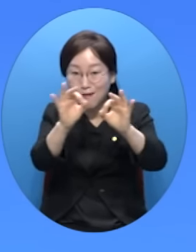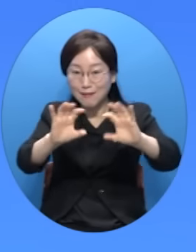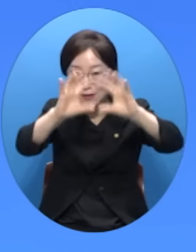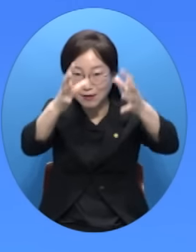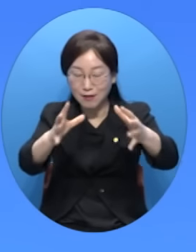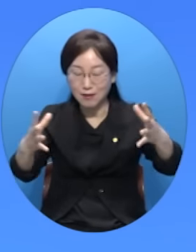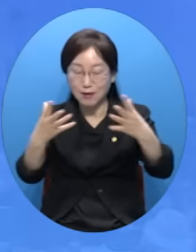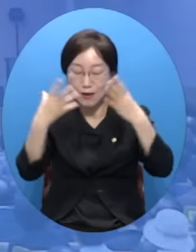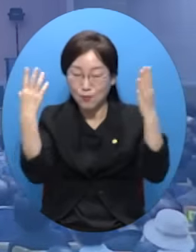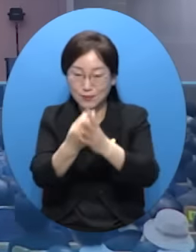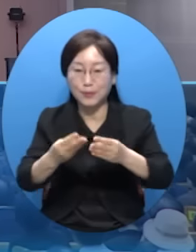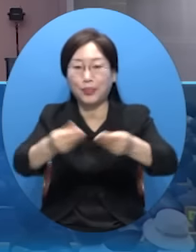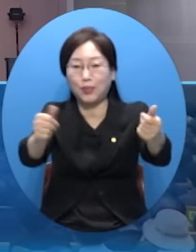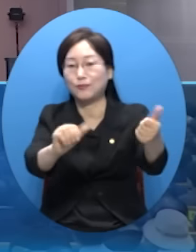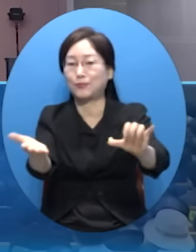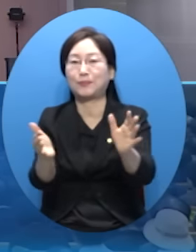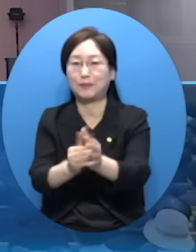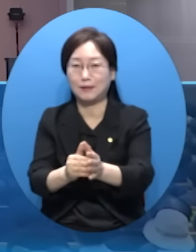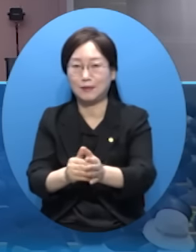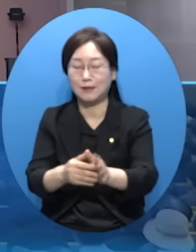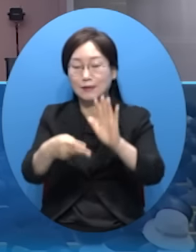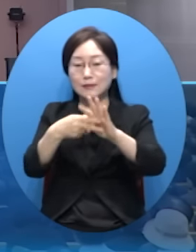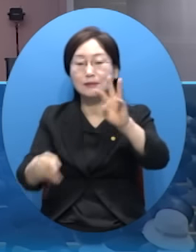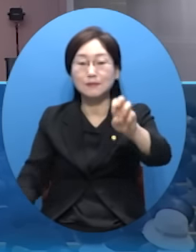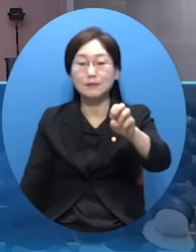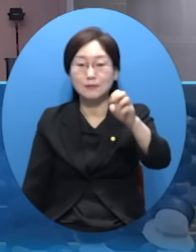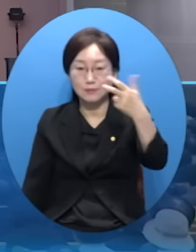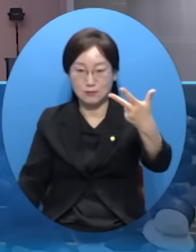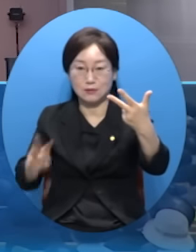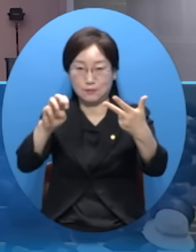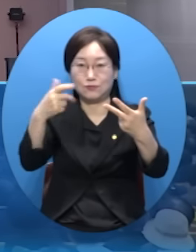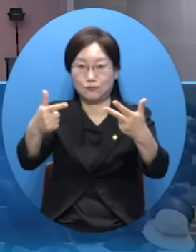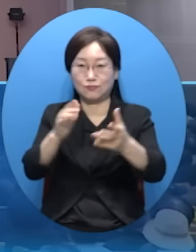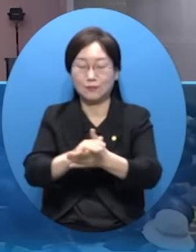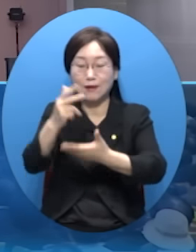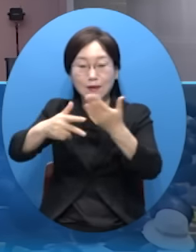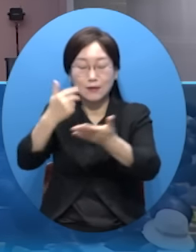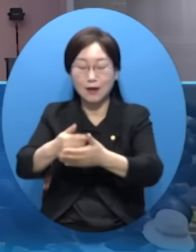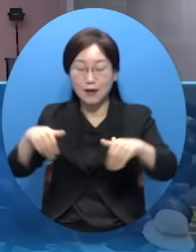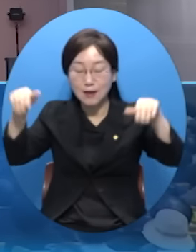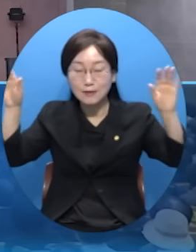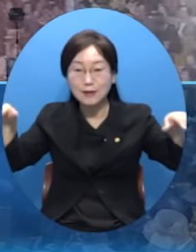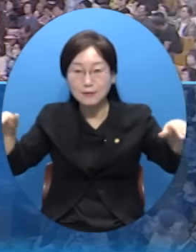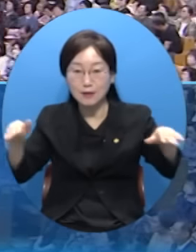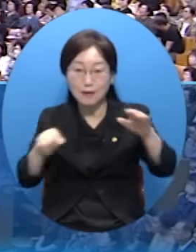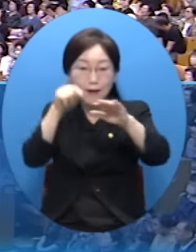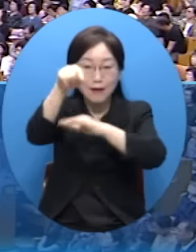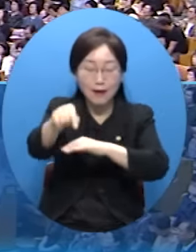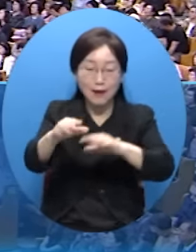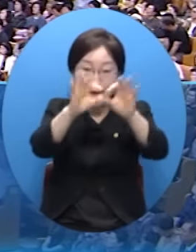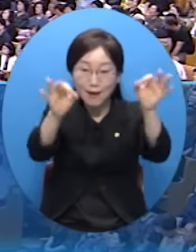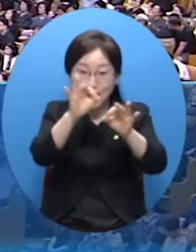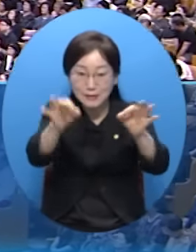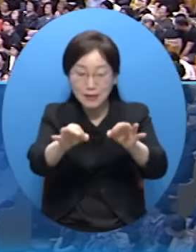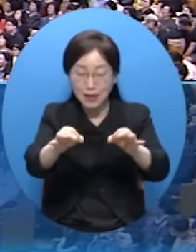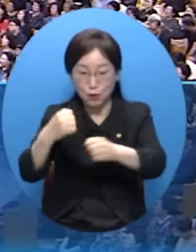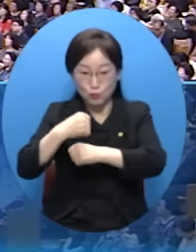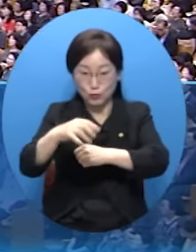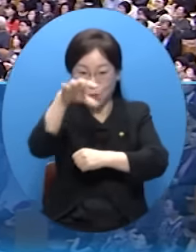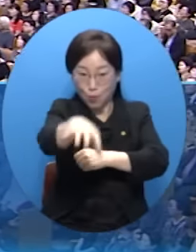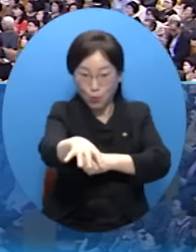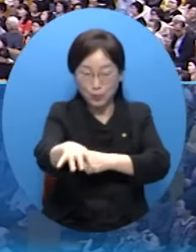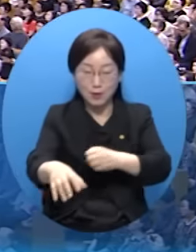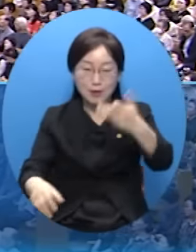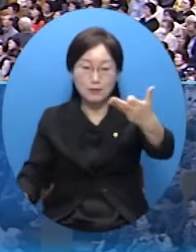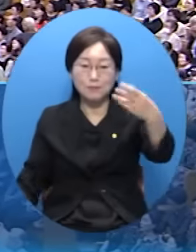만드셨습니다. 이사야 37장 36절을 설명합니다. 야훼 사자가 나가서 아수르 진중에서